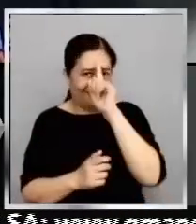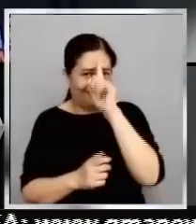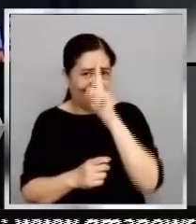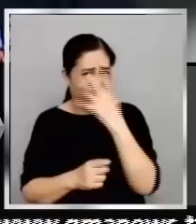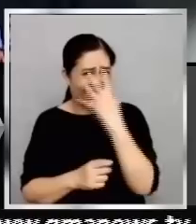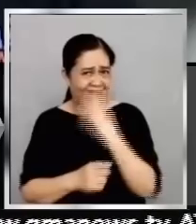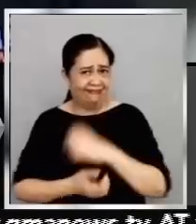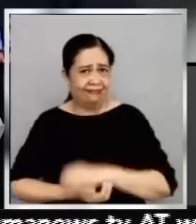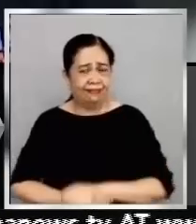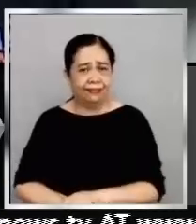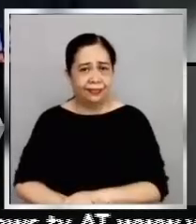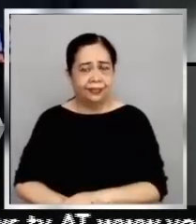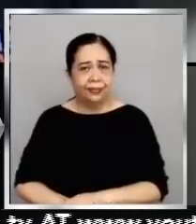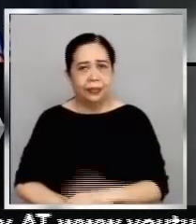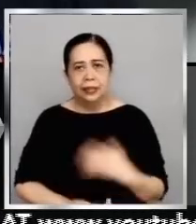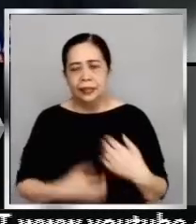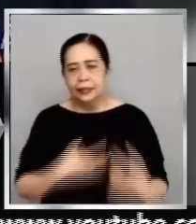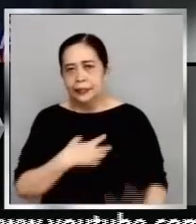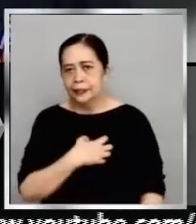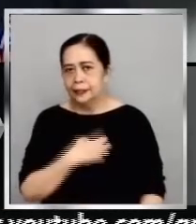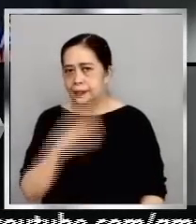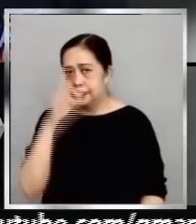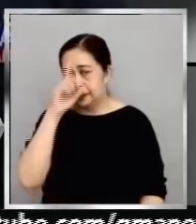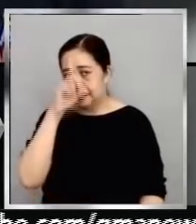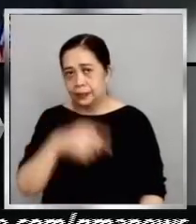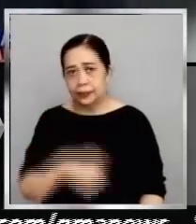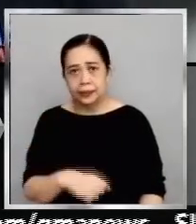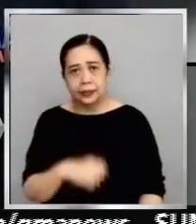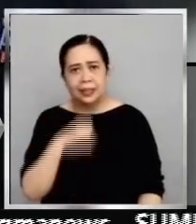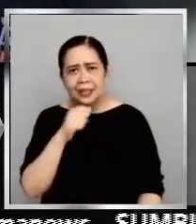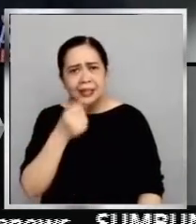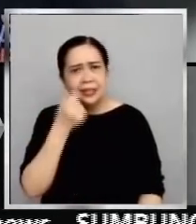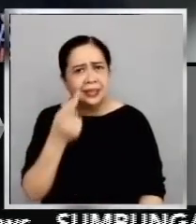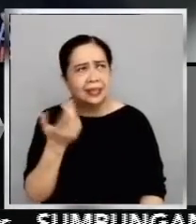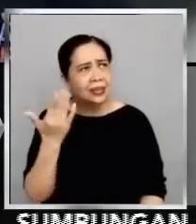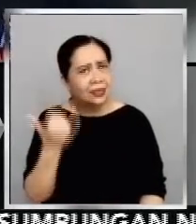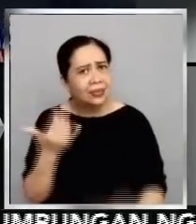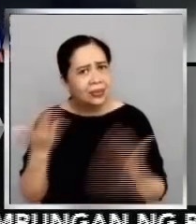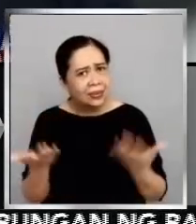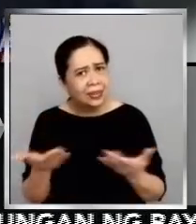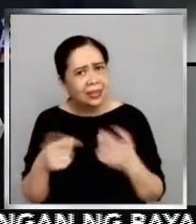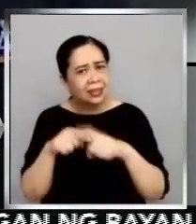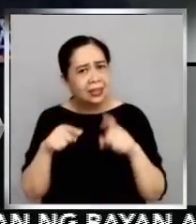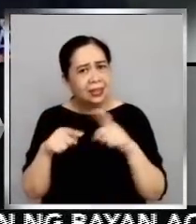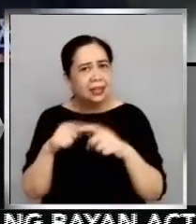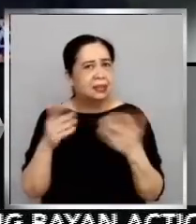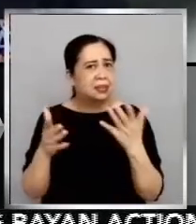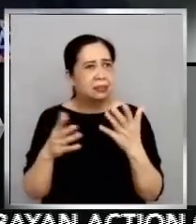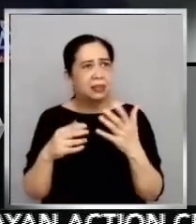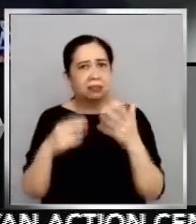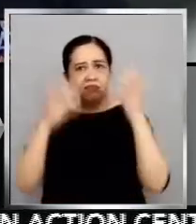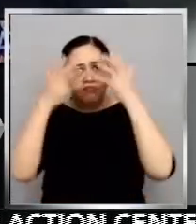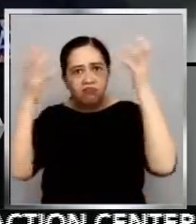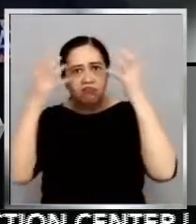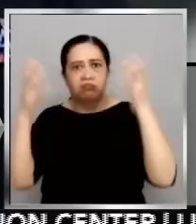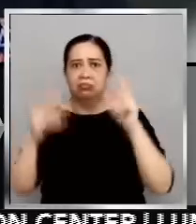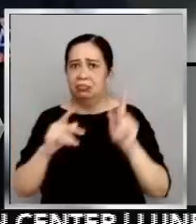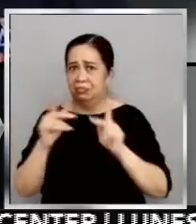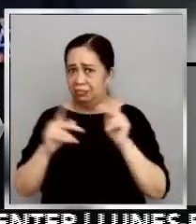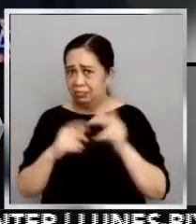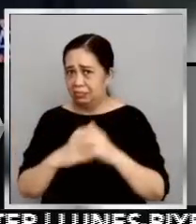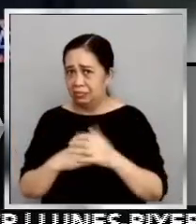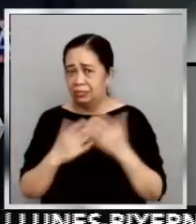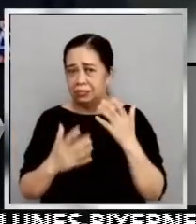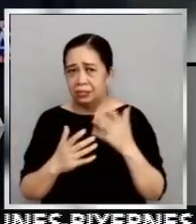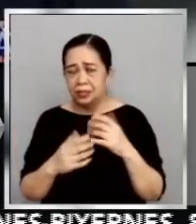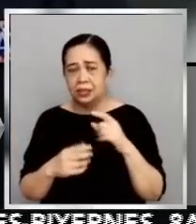Sa sama ng loob nila, sa hindi nila maunawaan, ay maaaring magkaroon ng civil disobedience. Ito